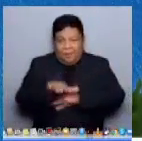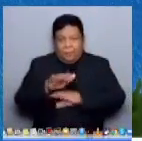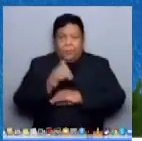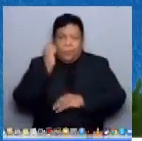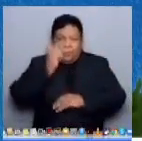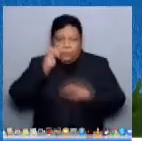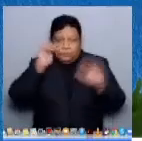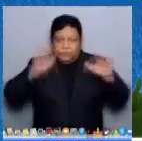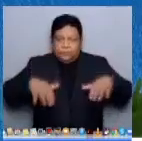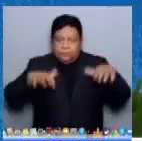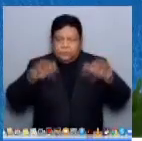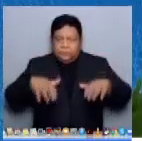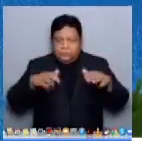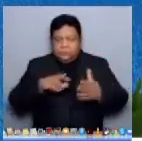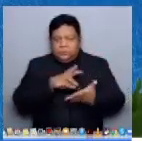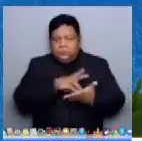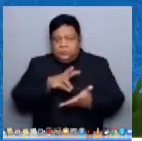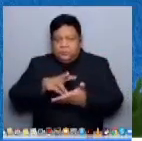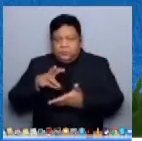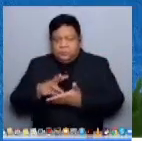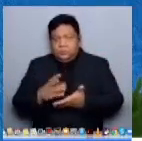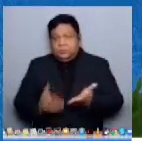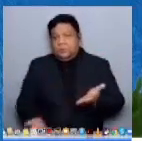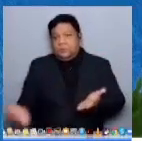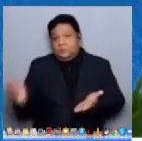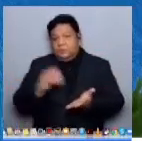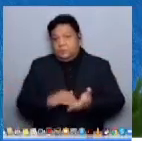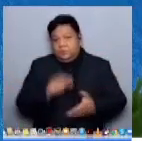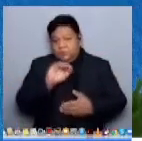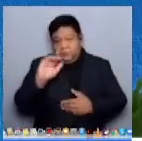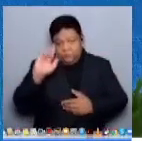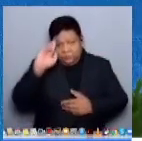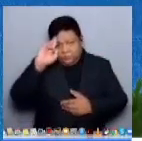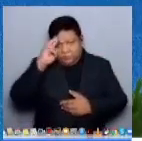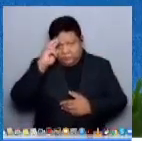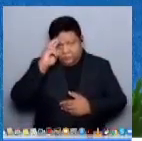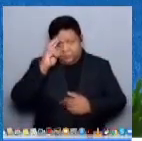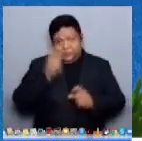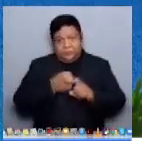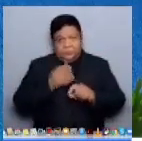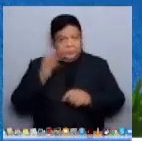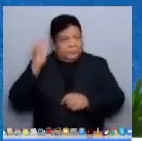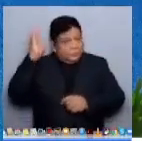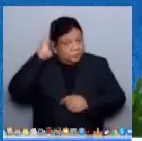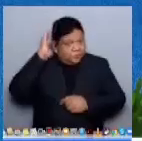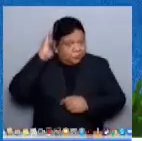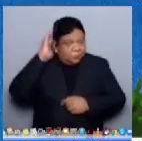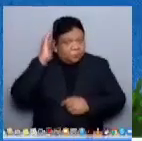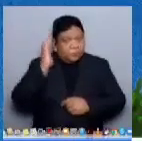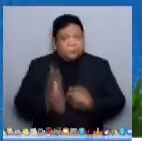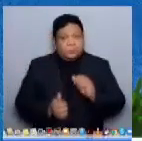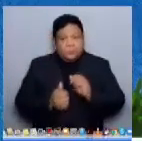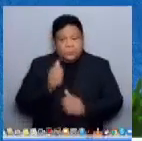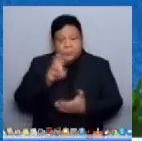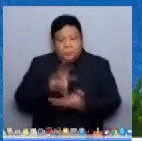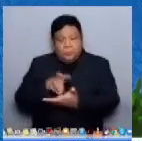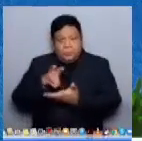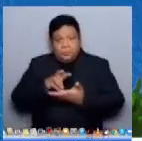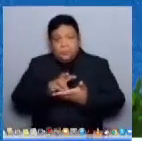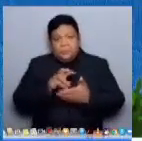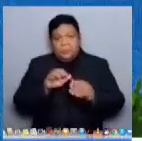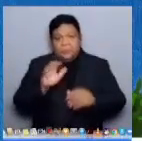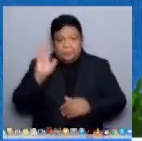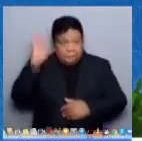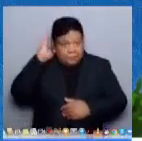bansa. Muli, mga kapuso, paalala sa mga taga-Mindanao, mas maraming lugar ang posibleng makaranas ng intense